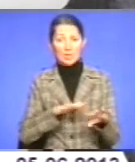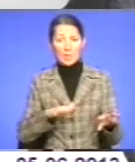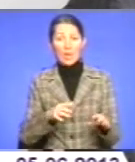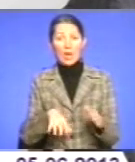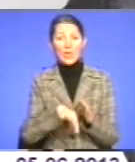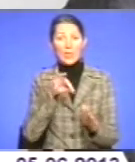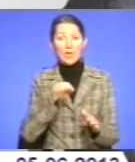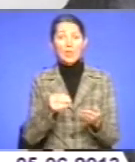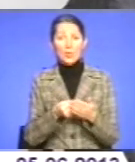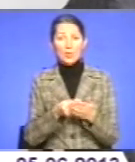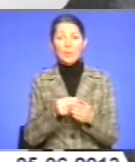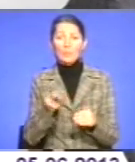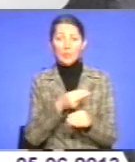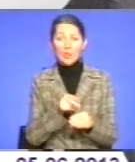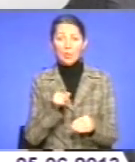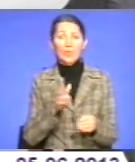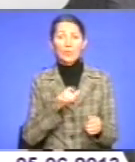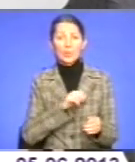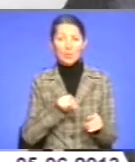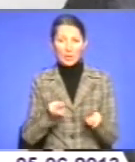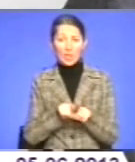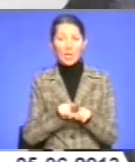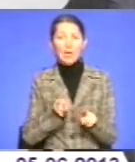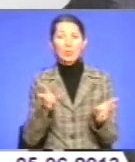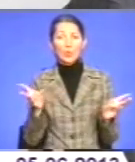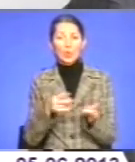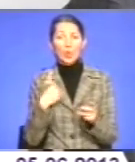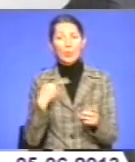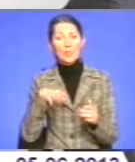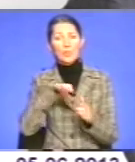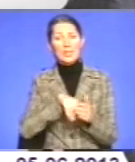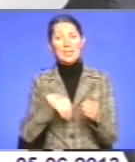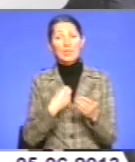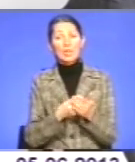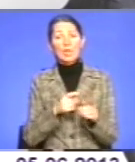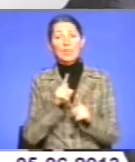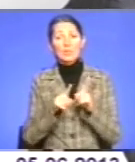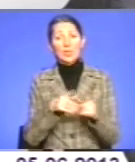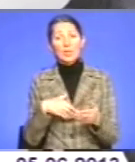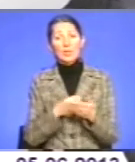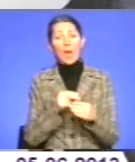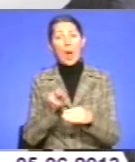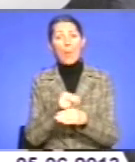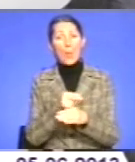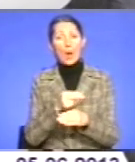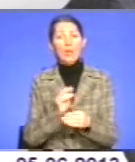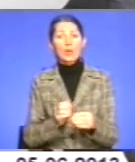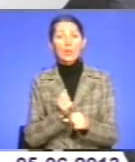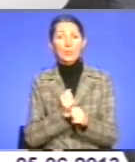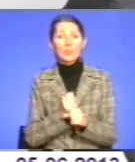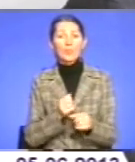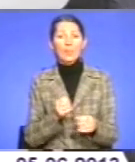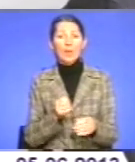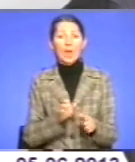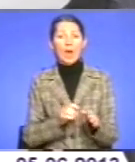підправити його, щоб він був саме такий, як потрібен області, внести свої зміни, внести свої поправки і запустити роботу області